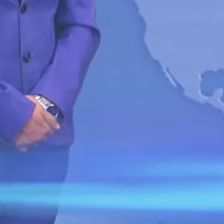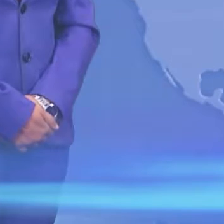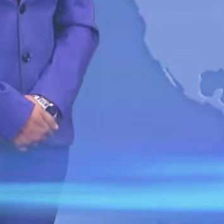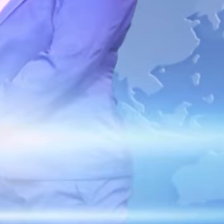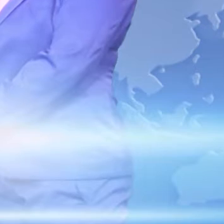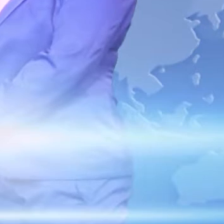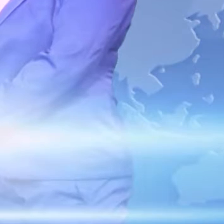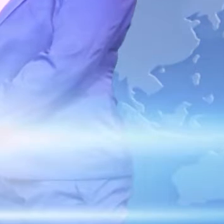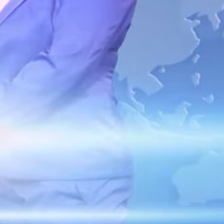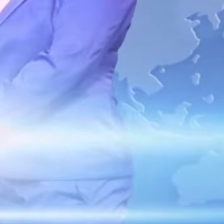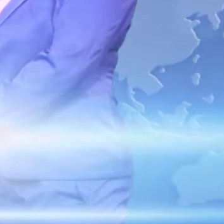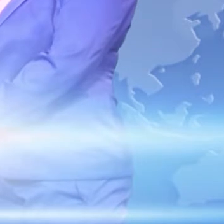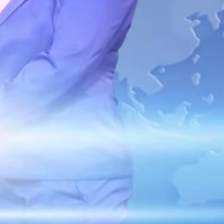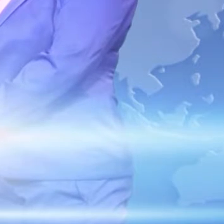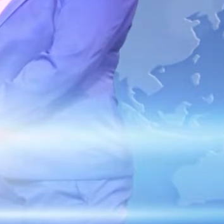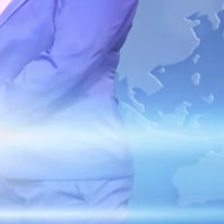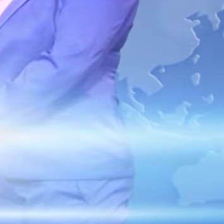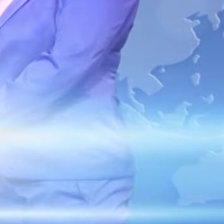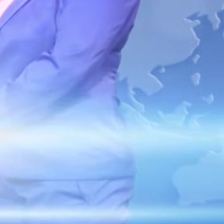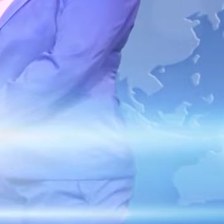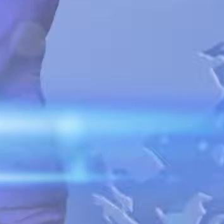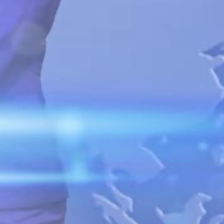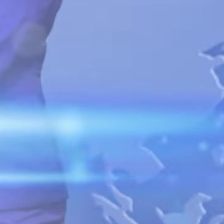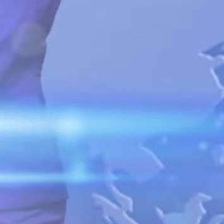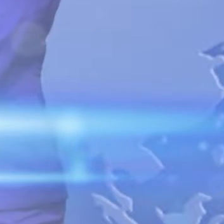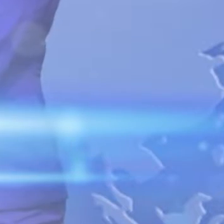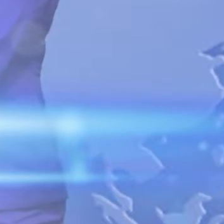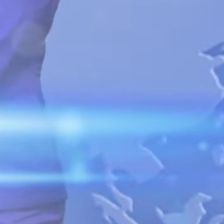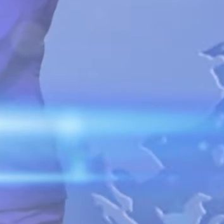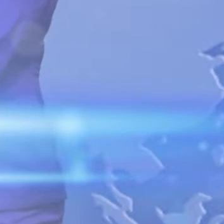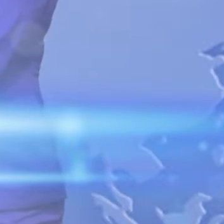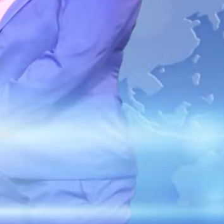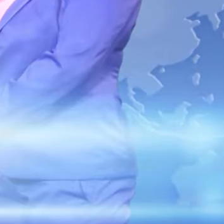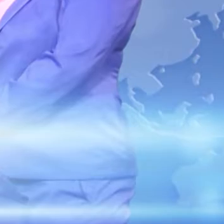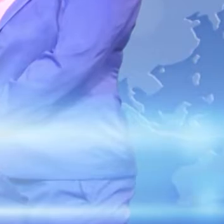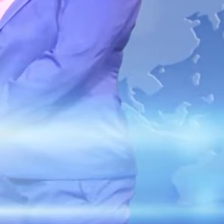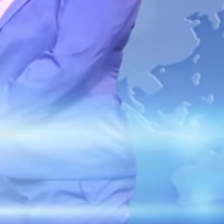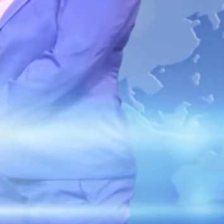हाम्रो समाचार तथ्य सूचना निष्पक्ष विचार